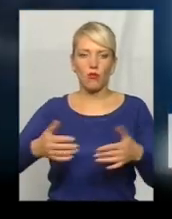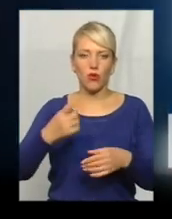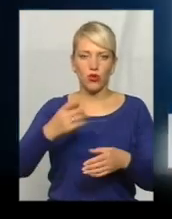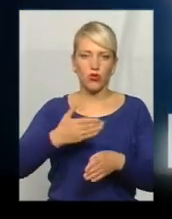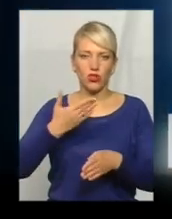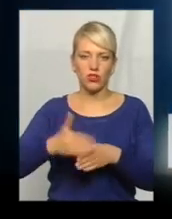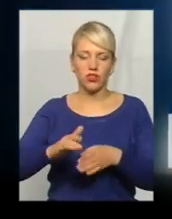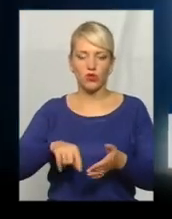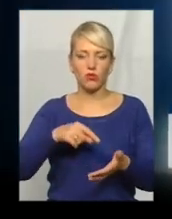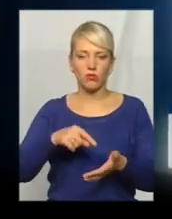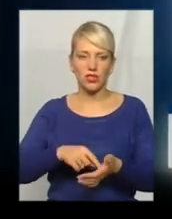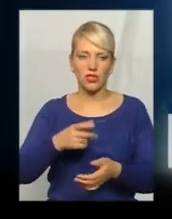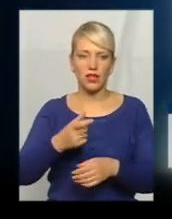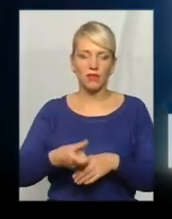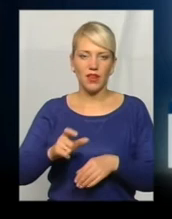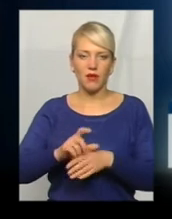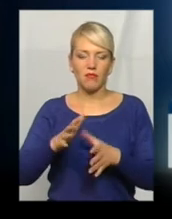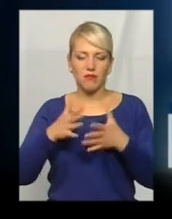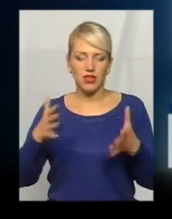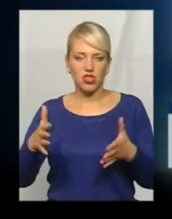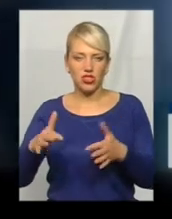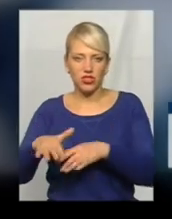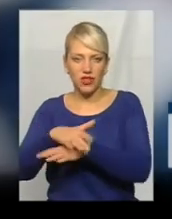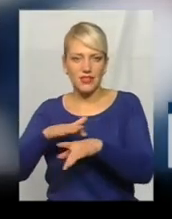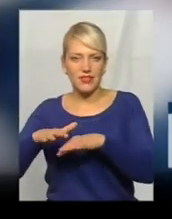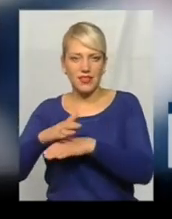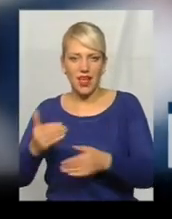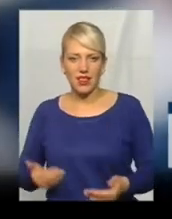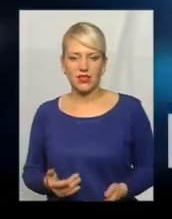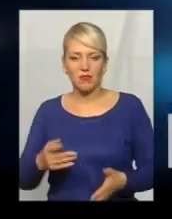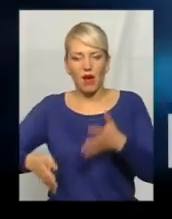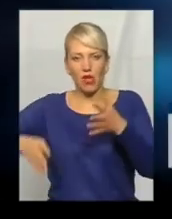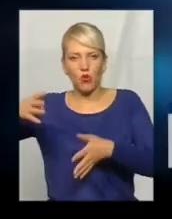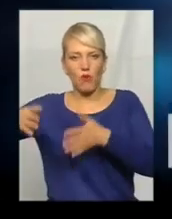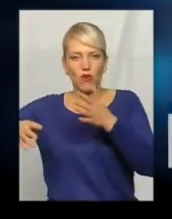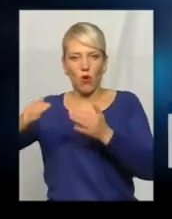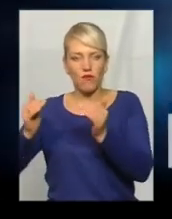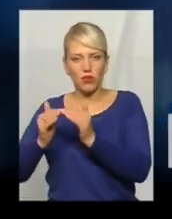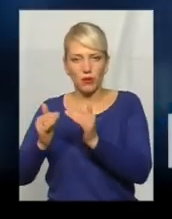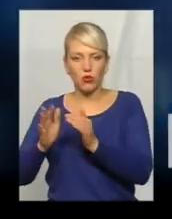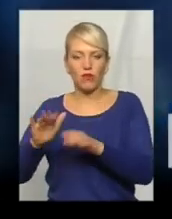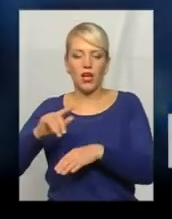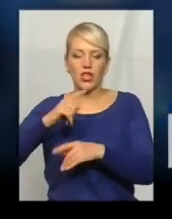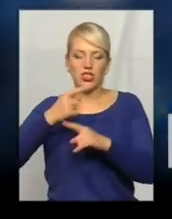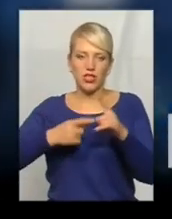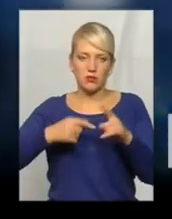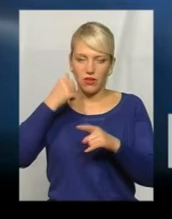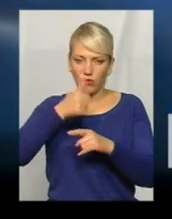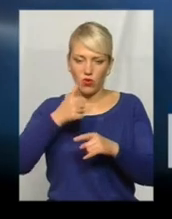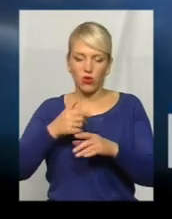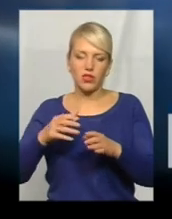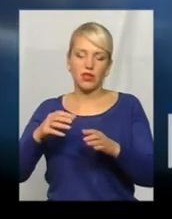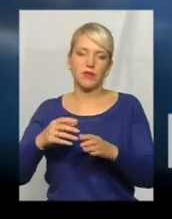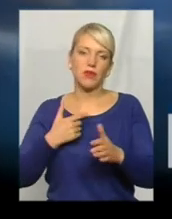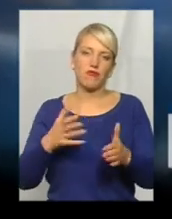частину міста, найбільш густо заселену, багатоповерхову забудову. Через півроку після запровадження першої половини